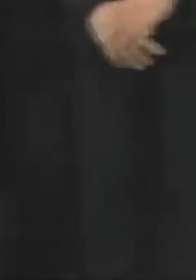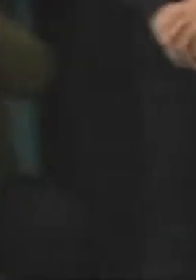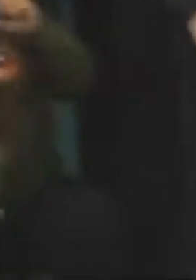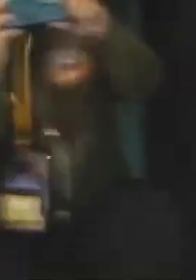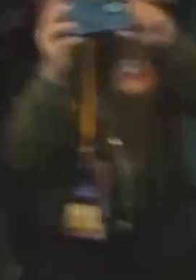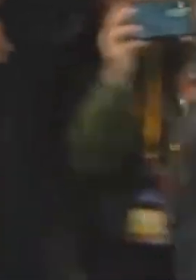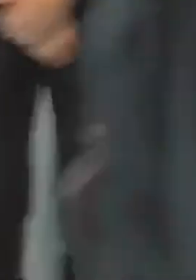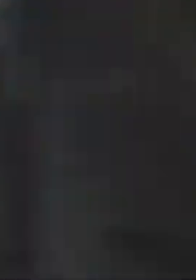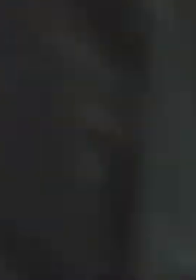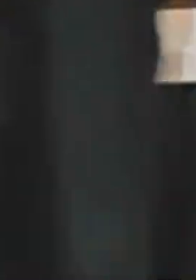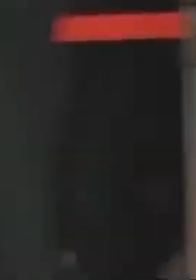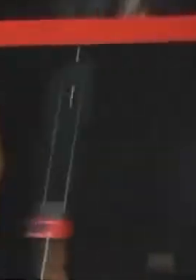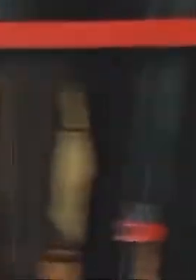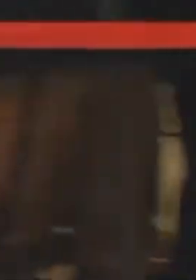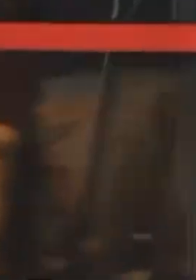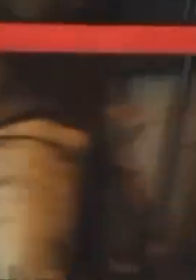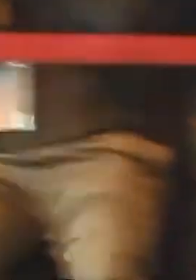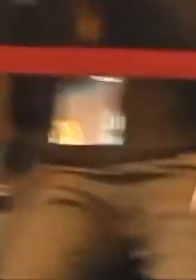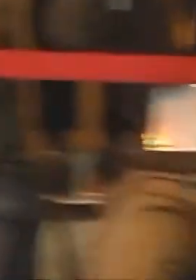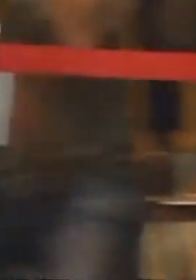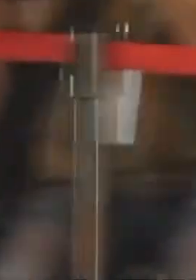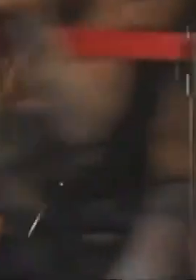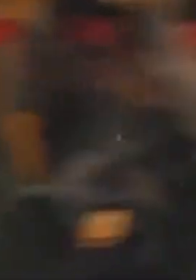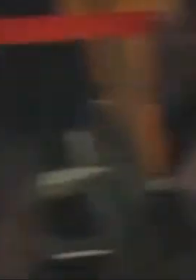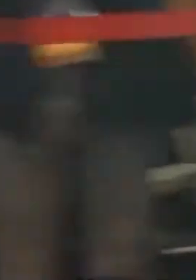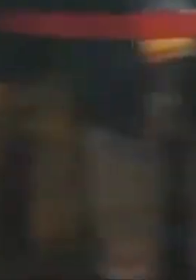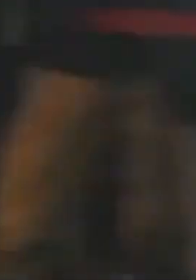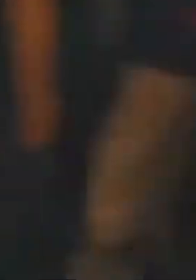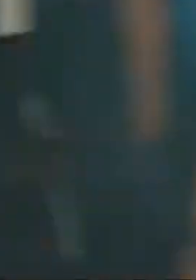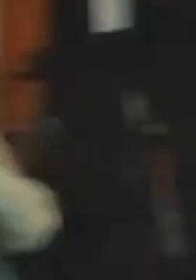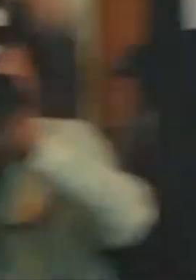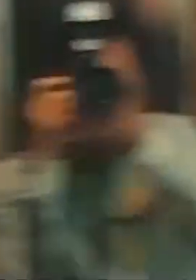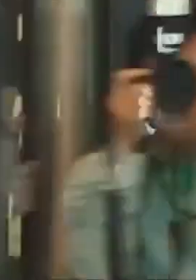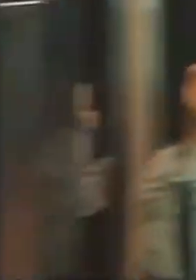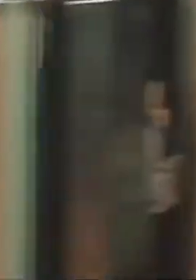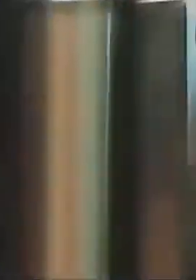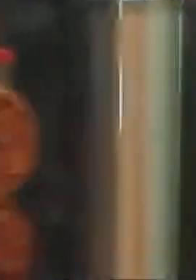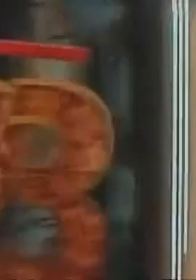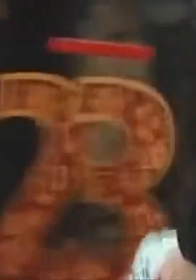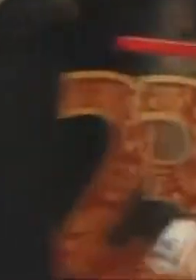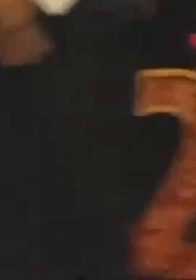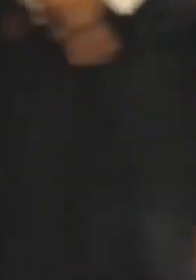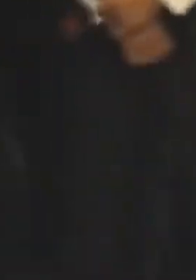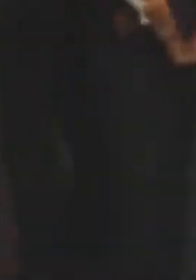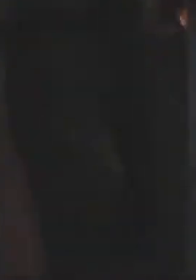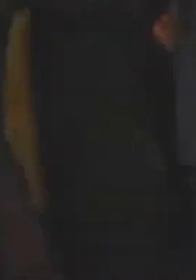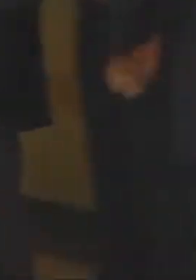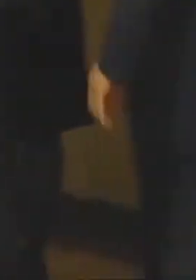老家会消费到最后一刻吗？ 有信心吗？